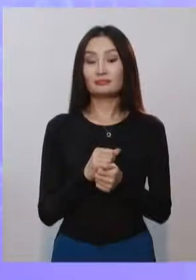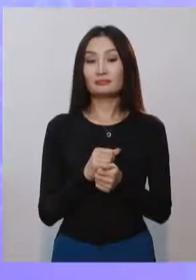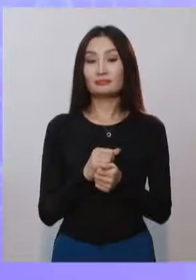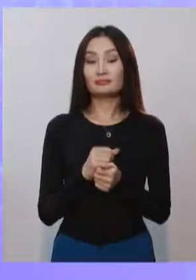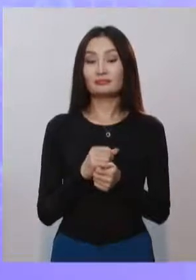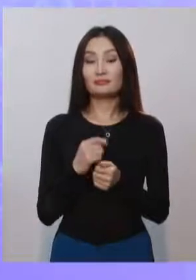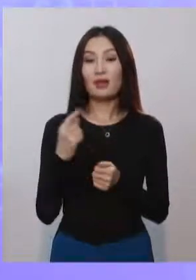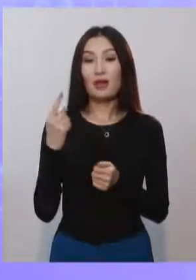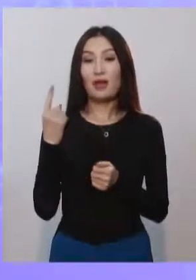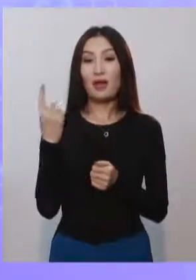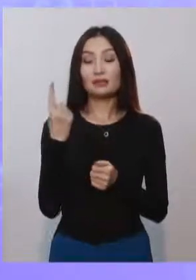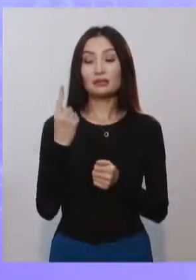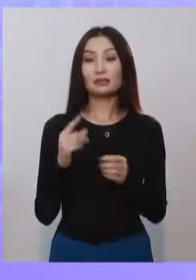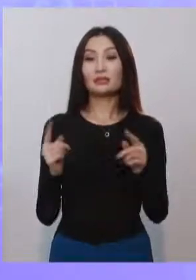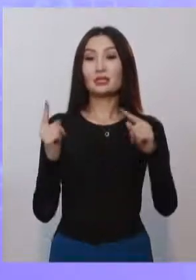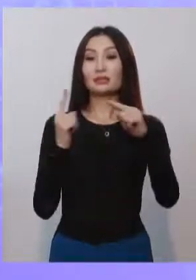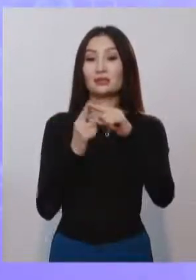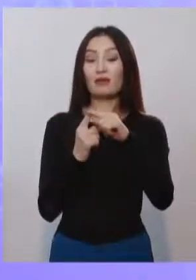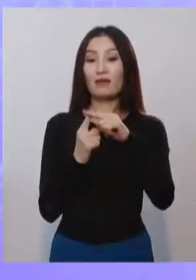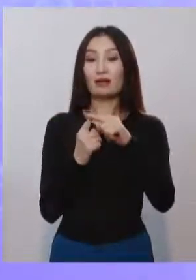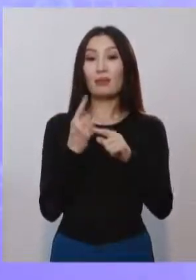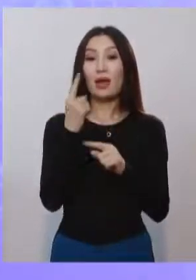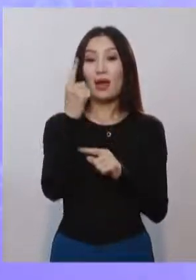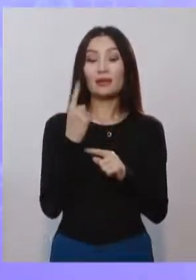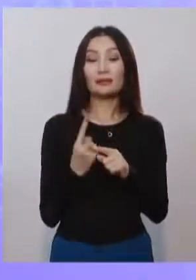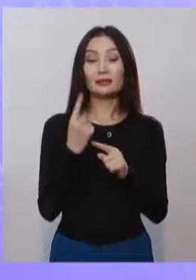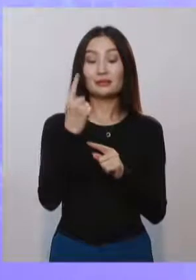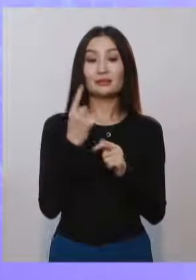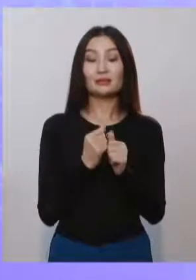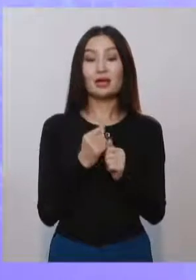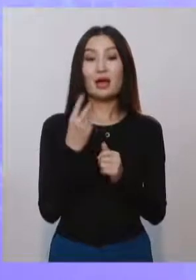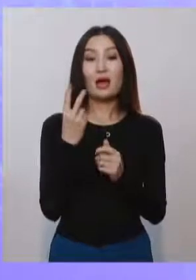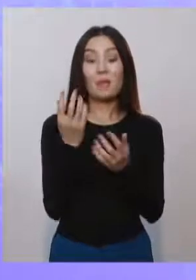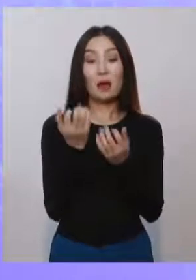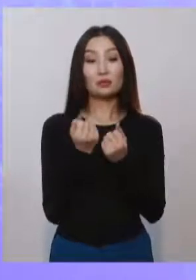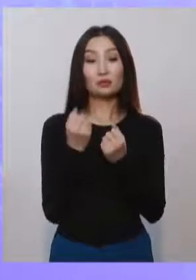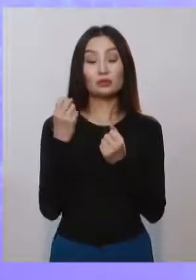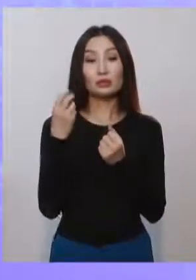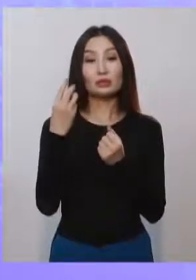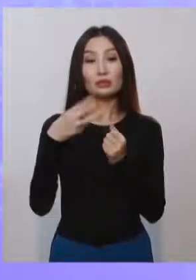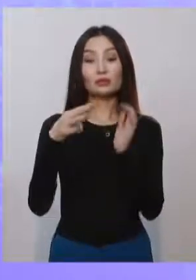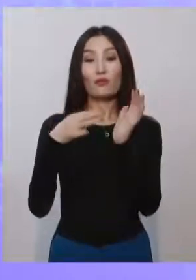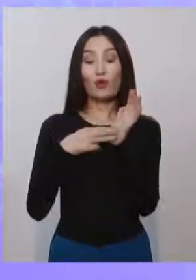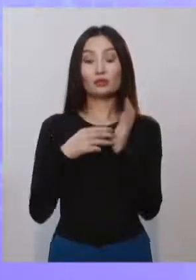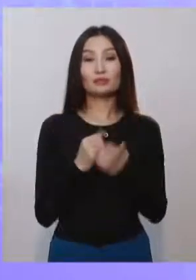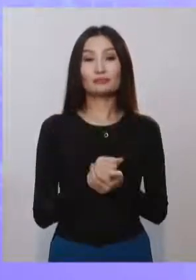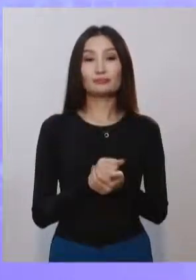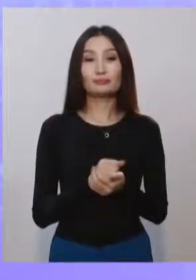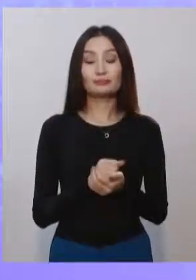единицы складываем с единицами получилось 38